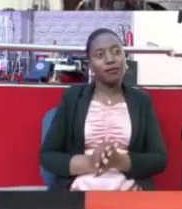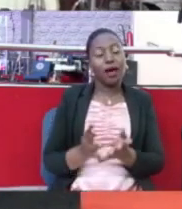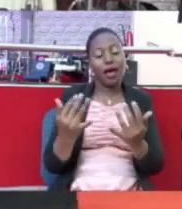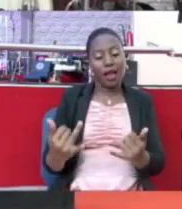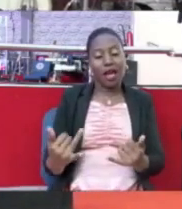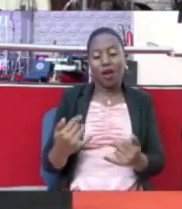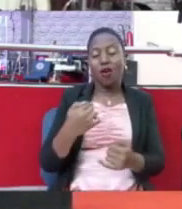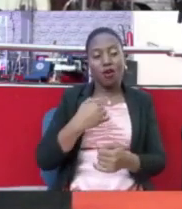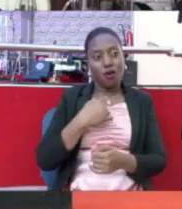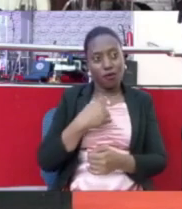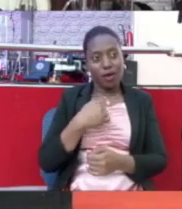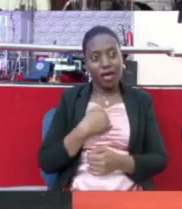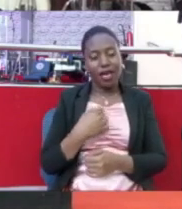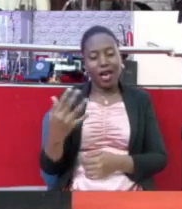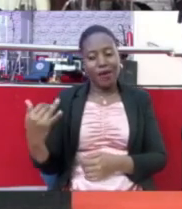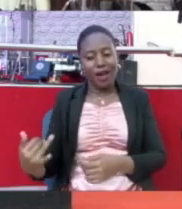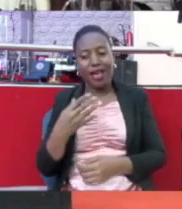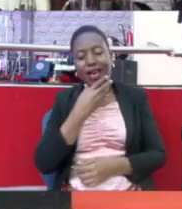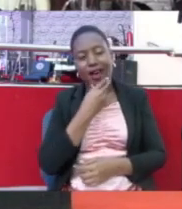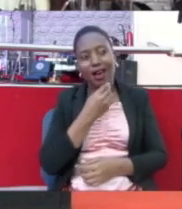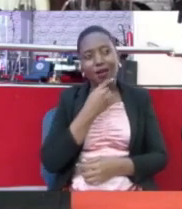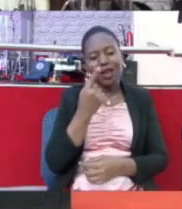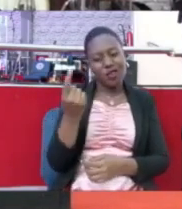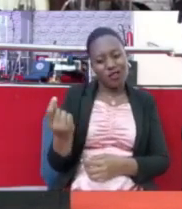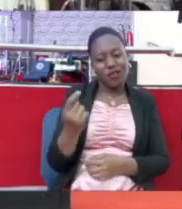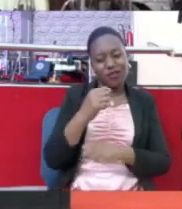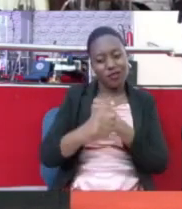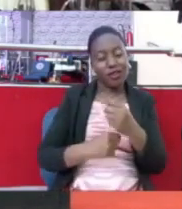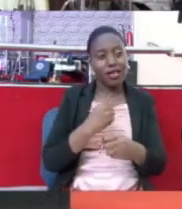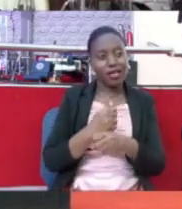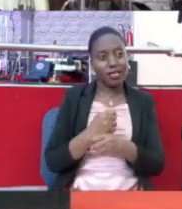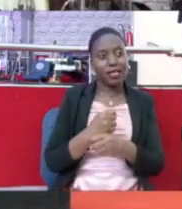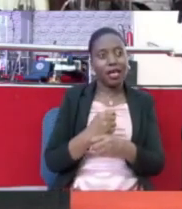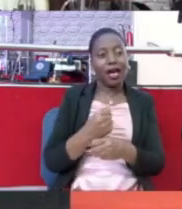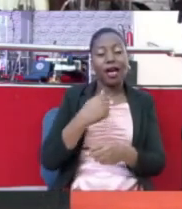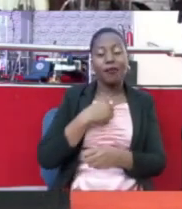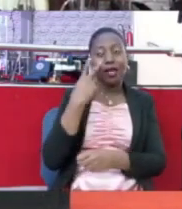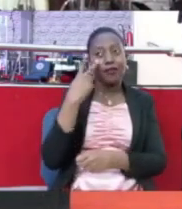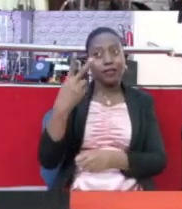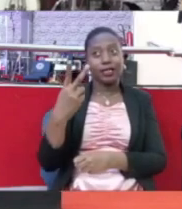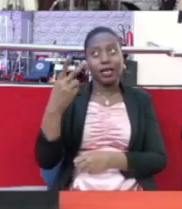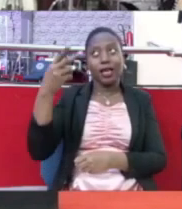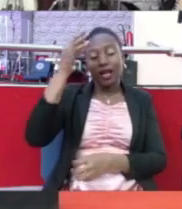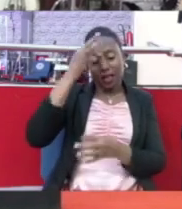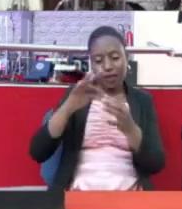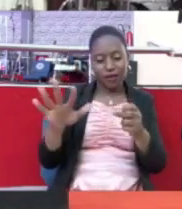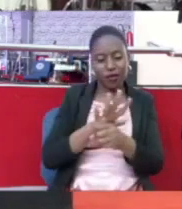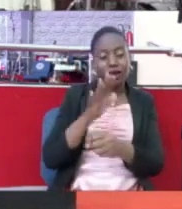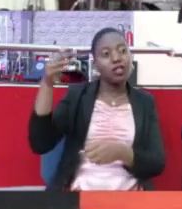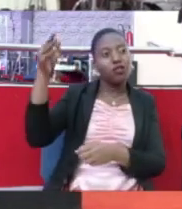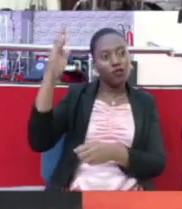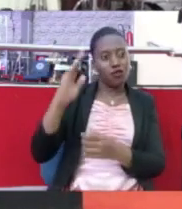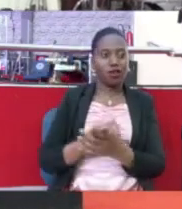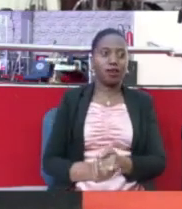young man of a few years. Na bado niko tu mwana mdogo wa miaka kidogo. And I have seen the faithfulness of God. Lakini nimeona uaminifu wa Bwana. Are